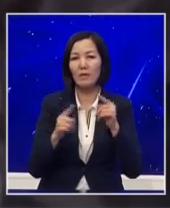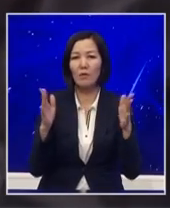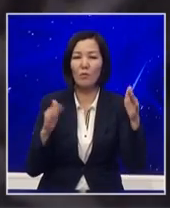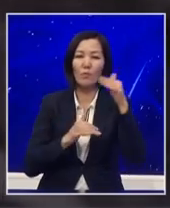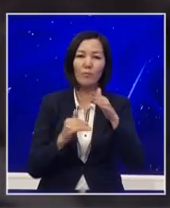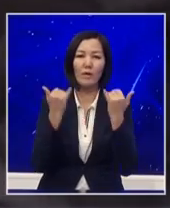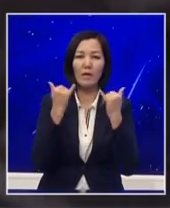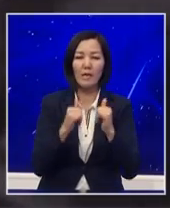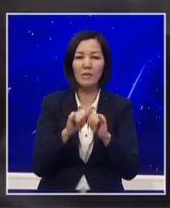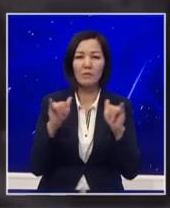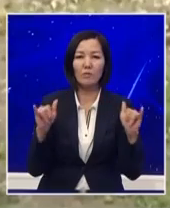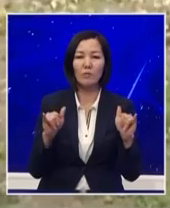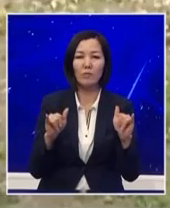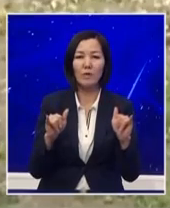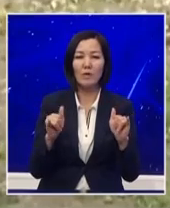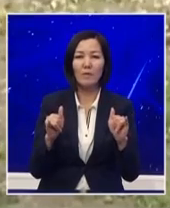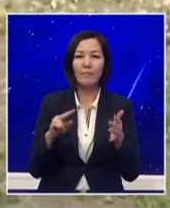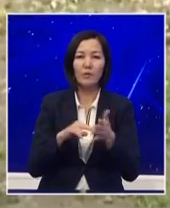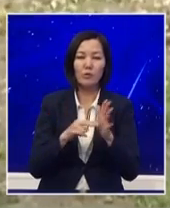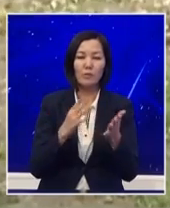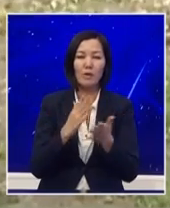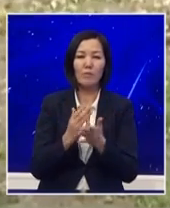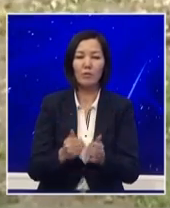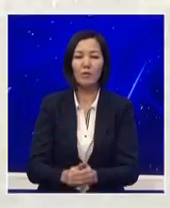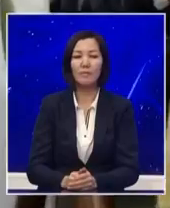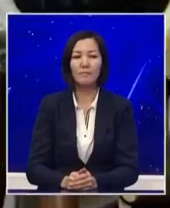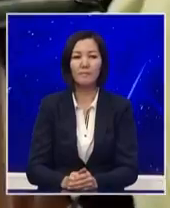санын көбейтіп, оның көлемін ұлғайтуды жоспарлап отыр.